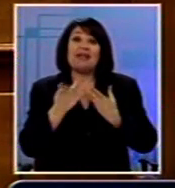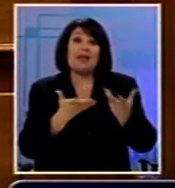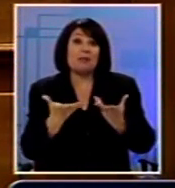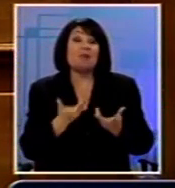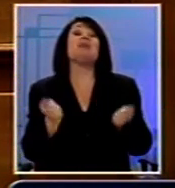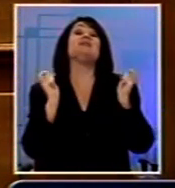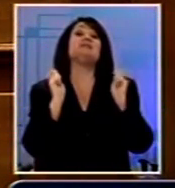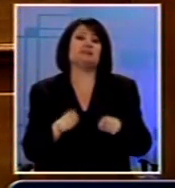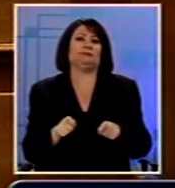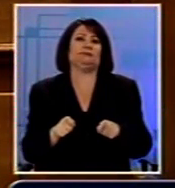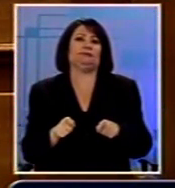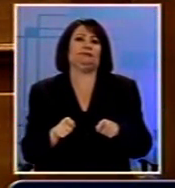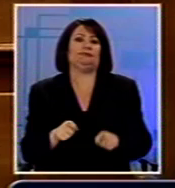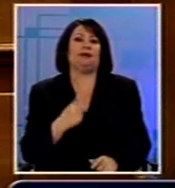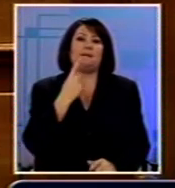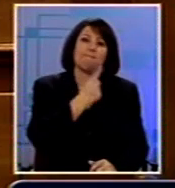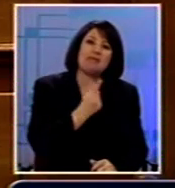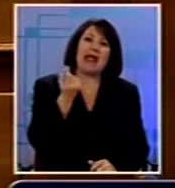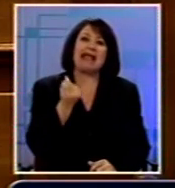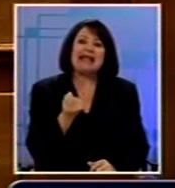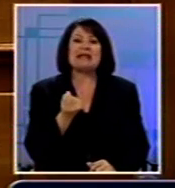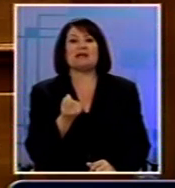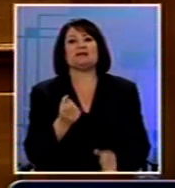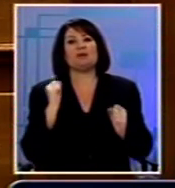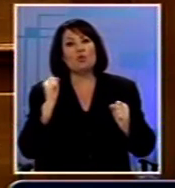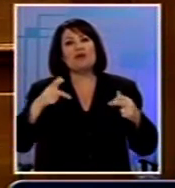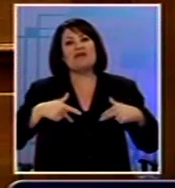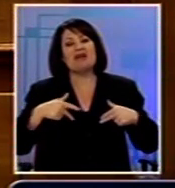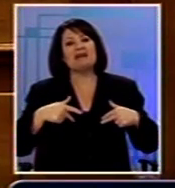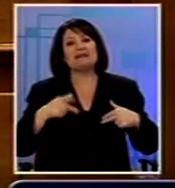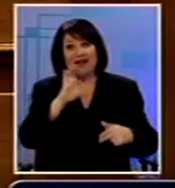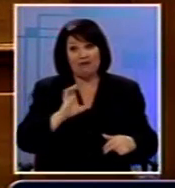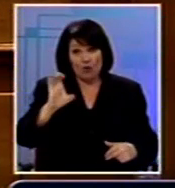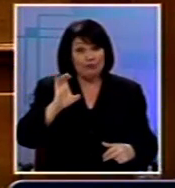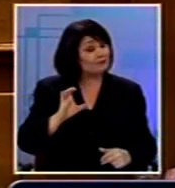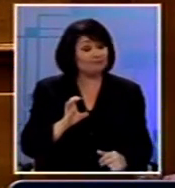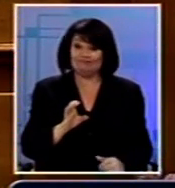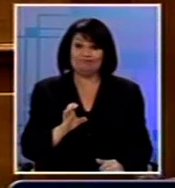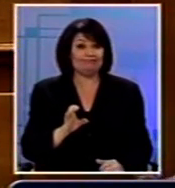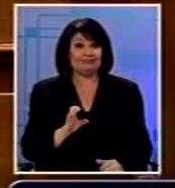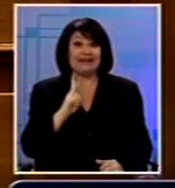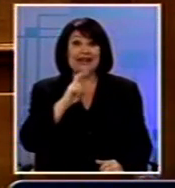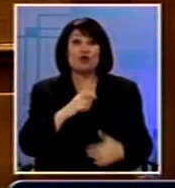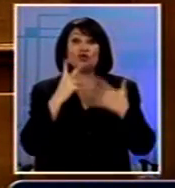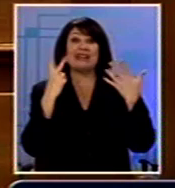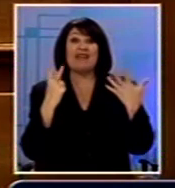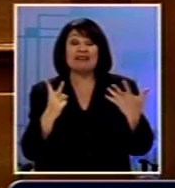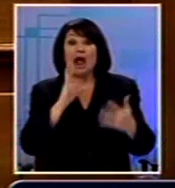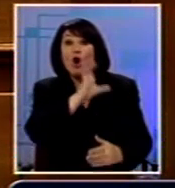διαπραγματευτούν με μία ή με λίγες ισχυρές κυβερνήσεις στην Ευρώπη. Έχουν απέναντί τους 27